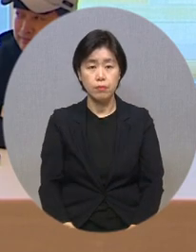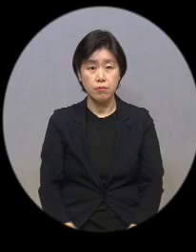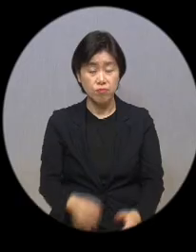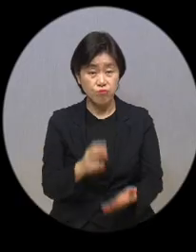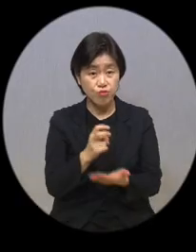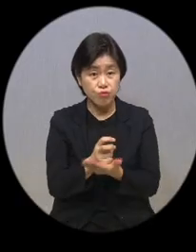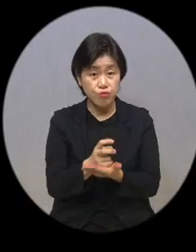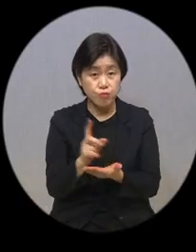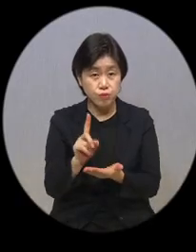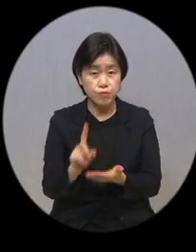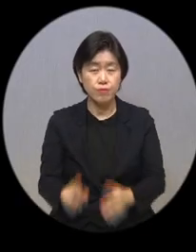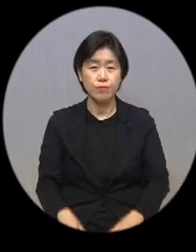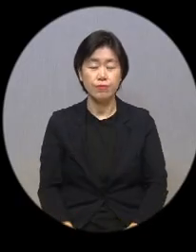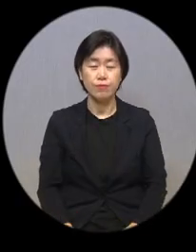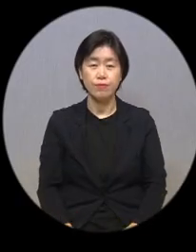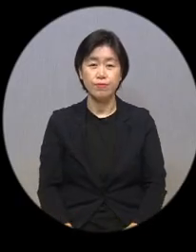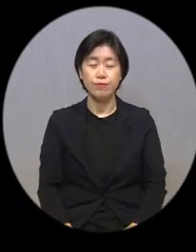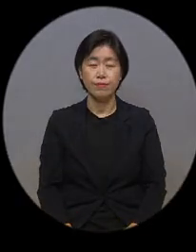룰?